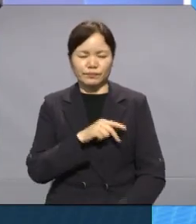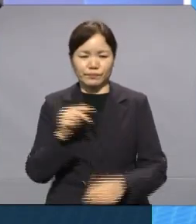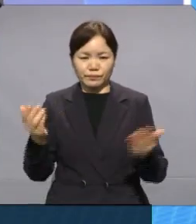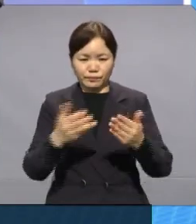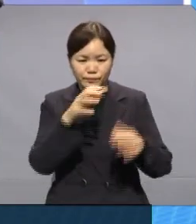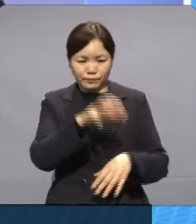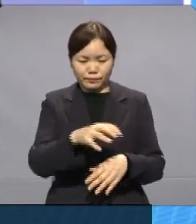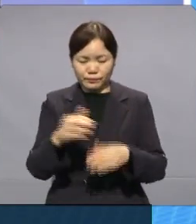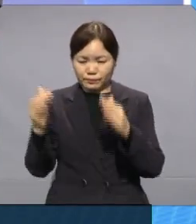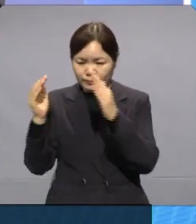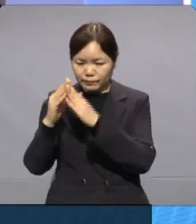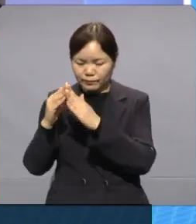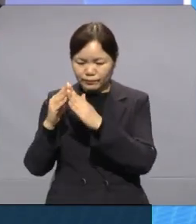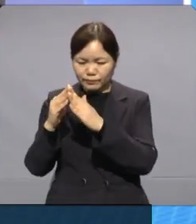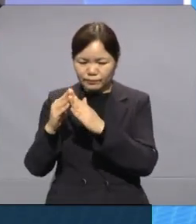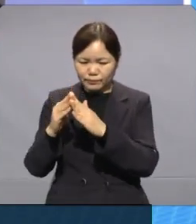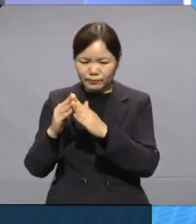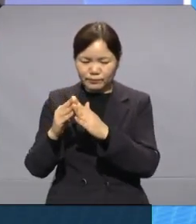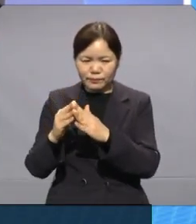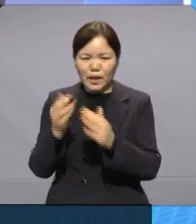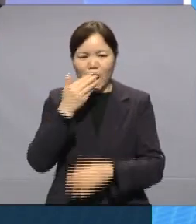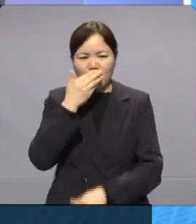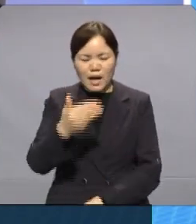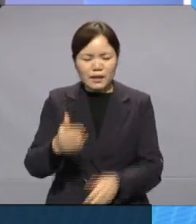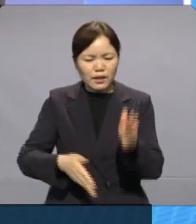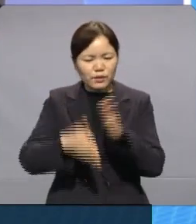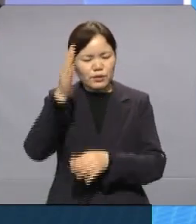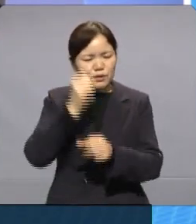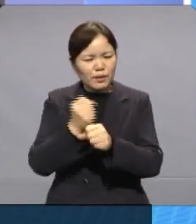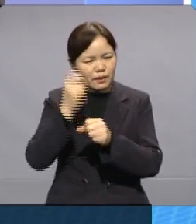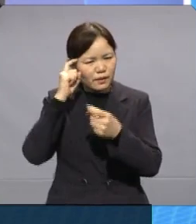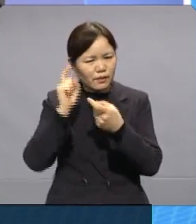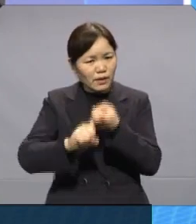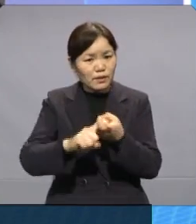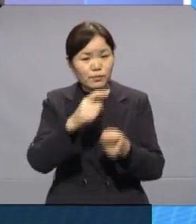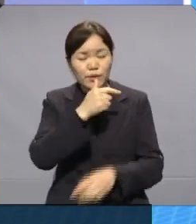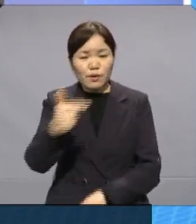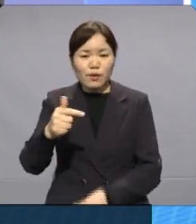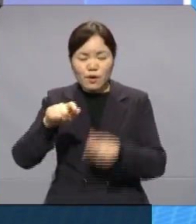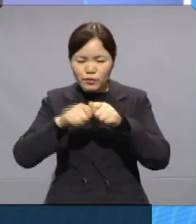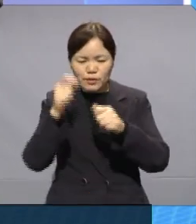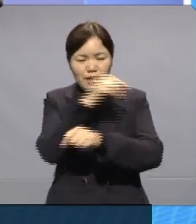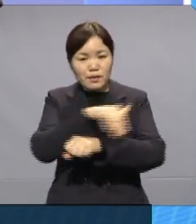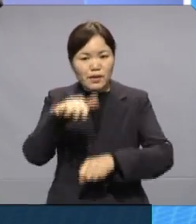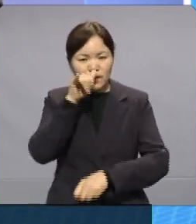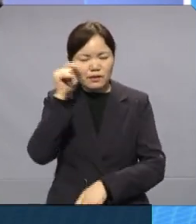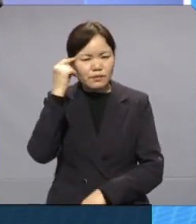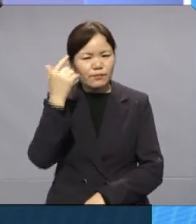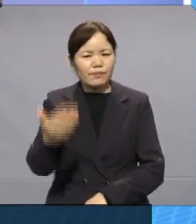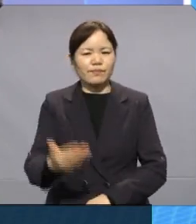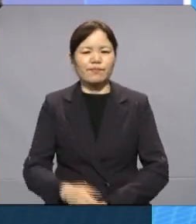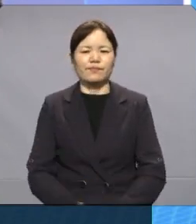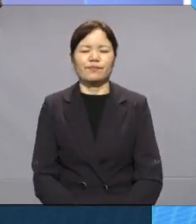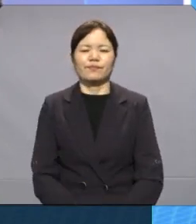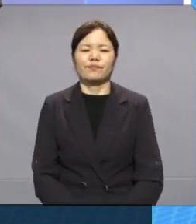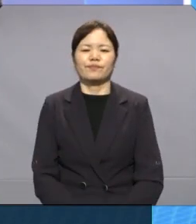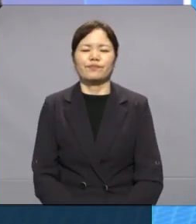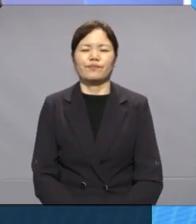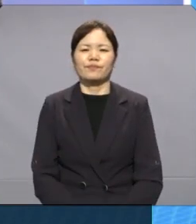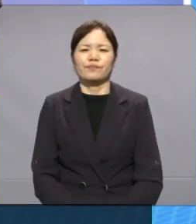직장과 주거 지역이 가능한 도시 만들기에 관심이 많다고 들었습니다. 어떤 구체적인 계획 갖고 계신지요?